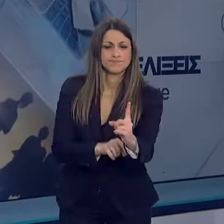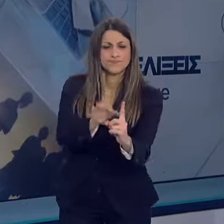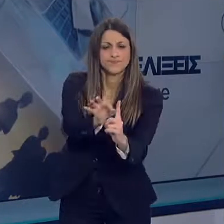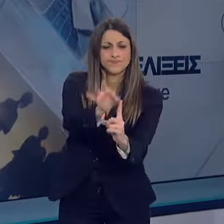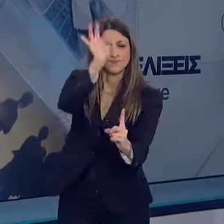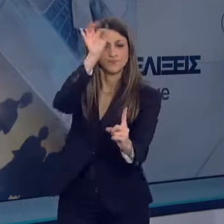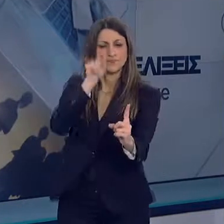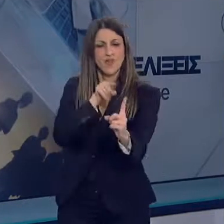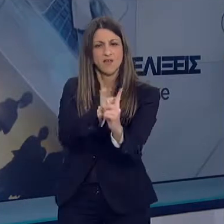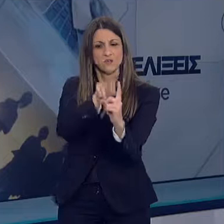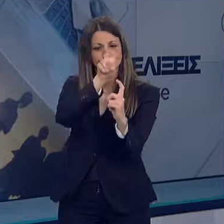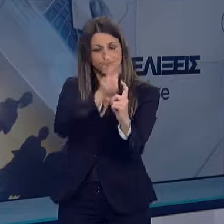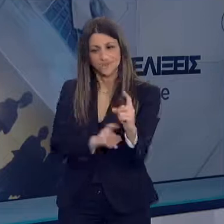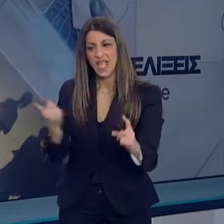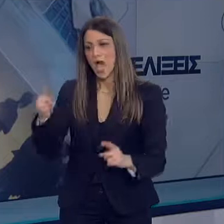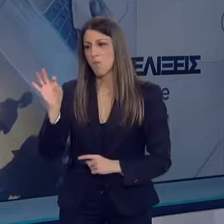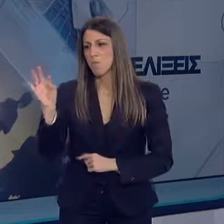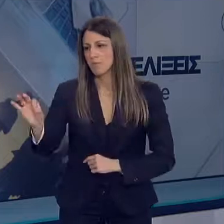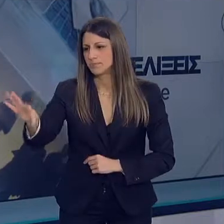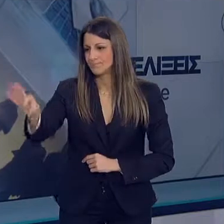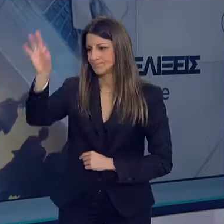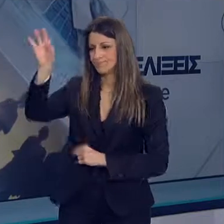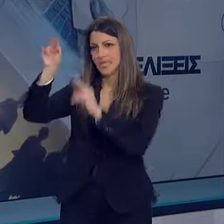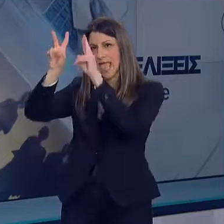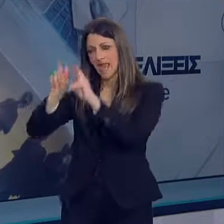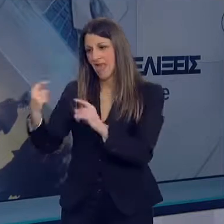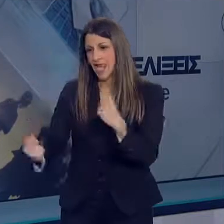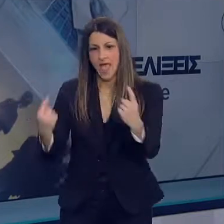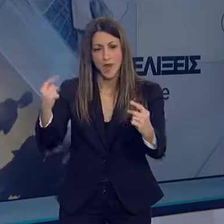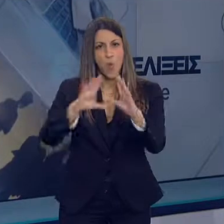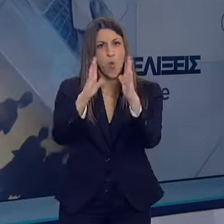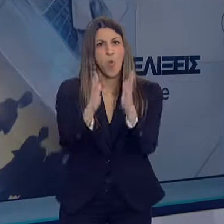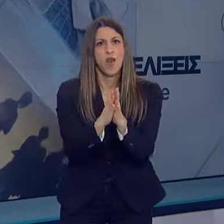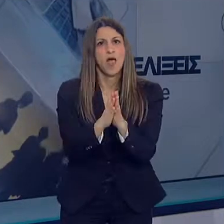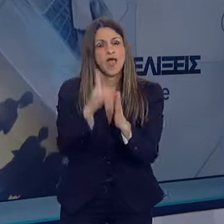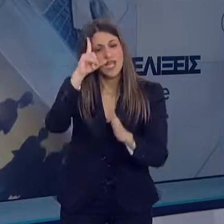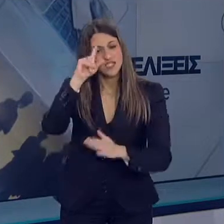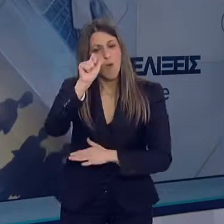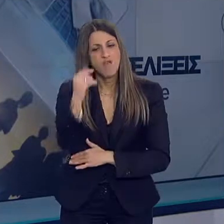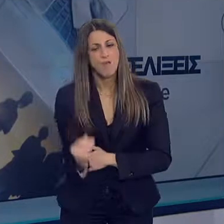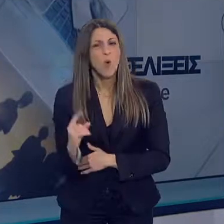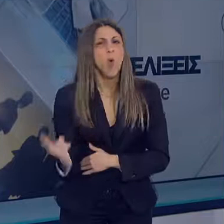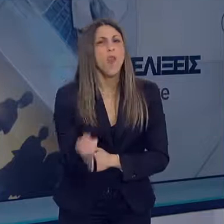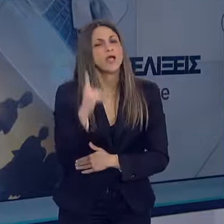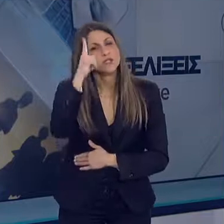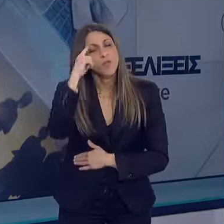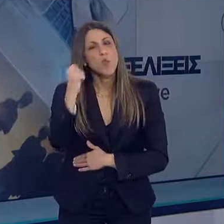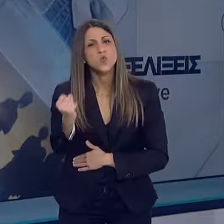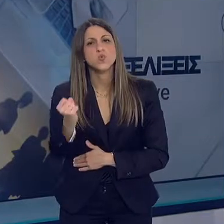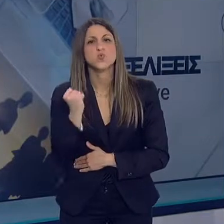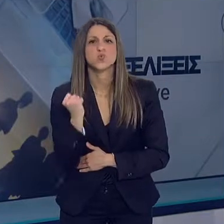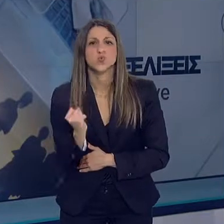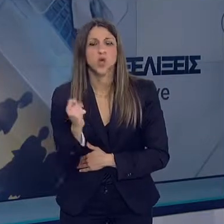ξεχωριστή περίπτωση και η χνηλάτιση που γίνεται σε κάθε επίπεδο, έτσι ώστε να είμαστε σίγουροι ότι δεν θα έχουμε την